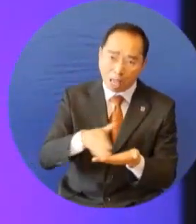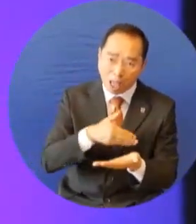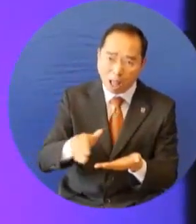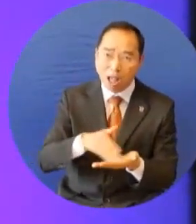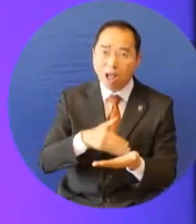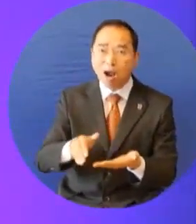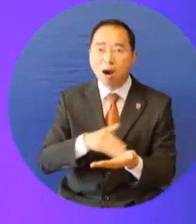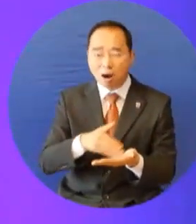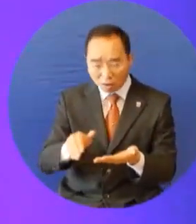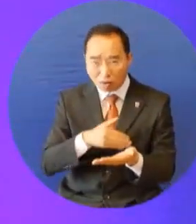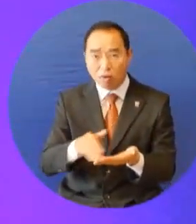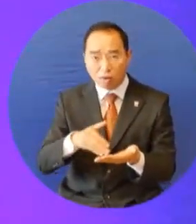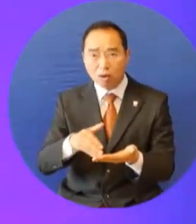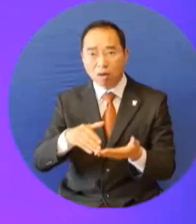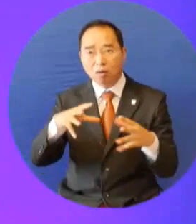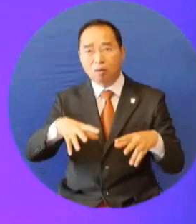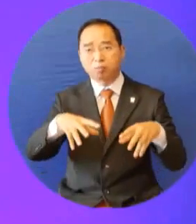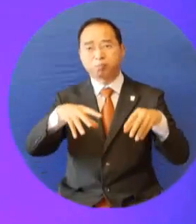그냥